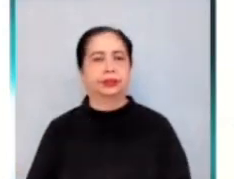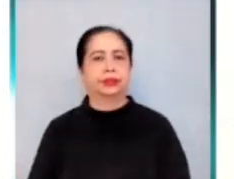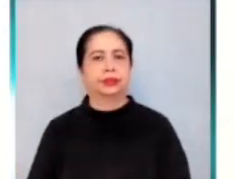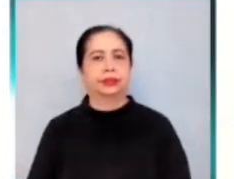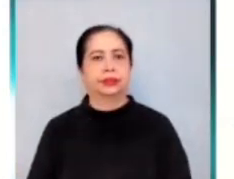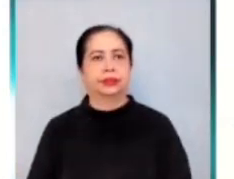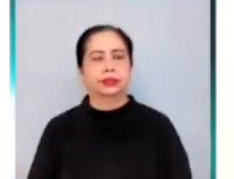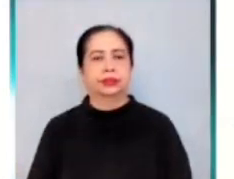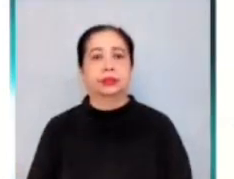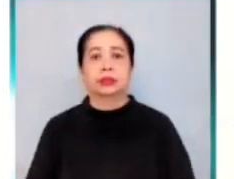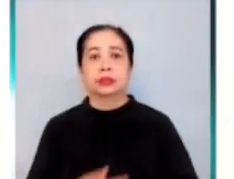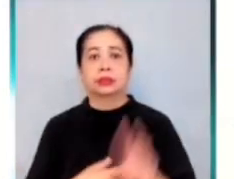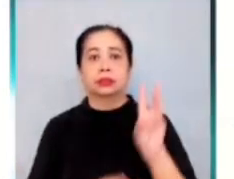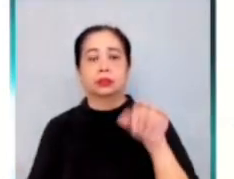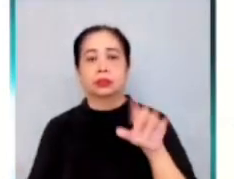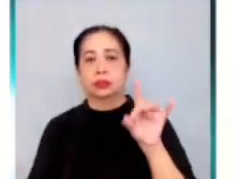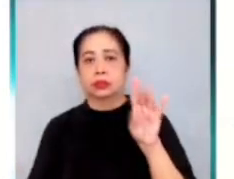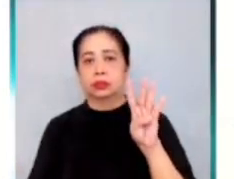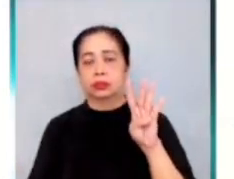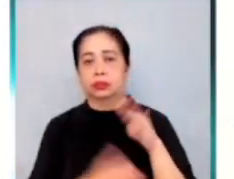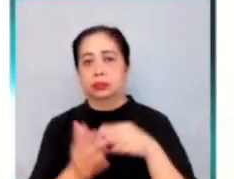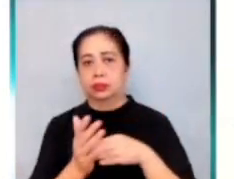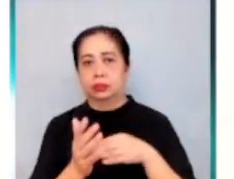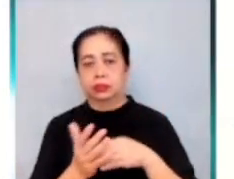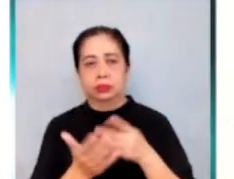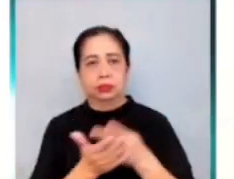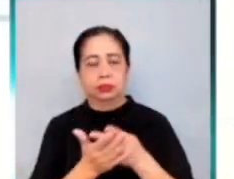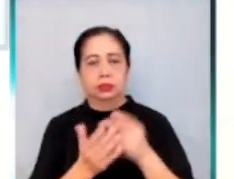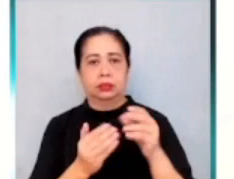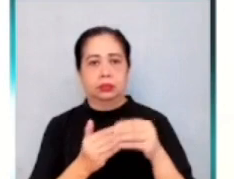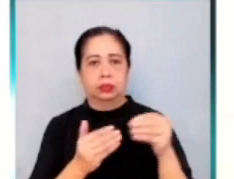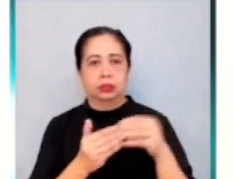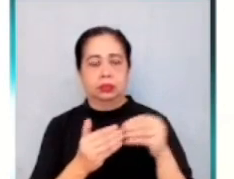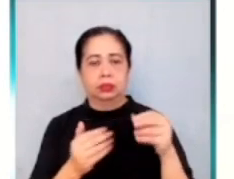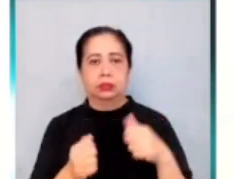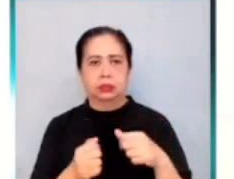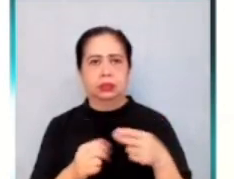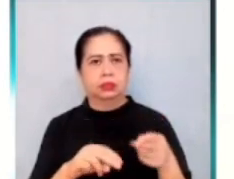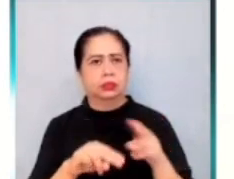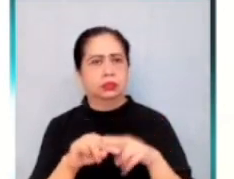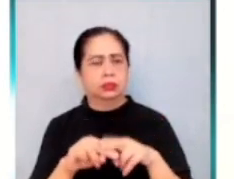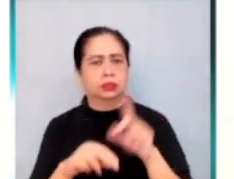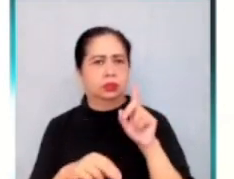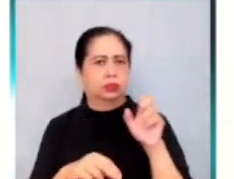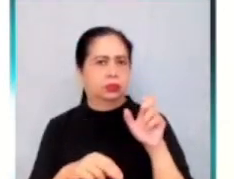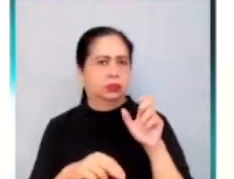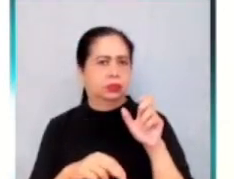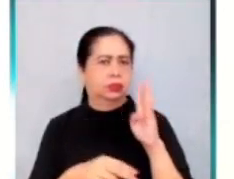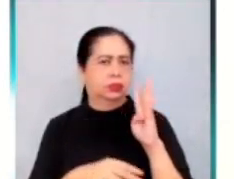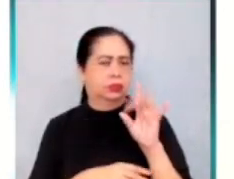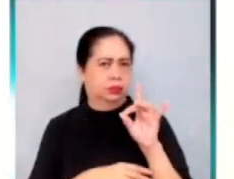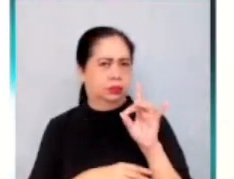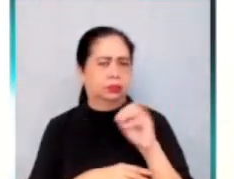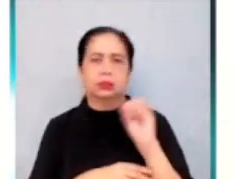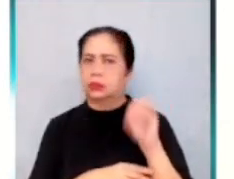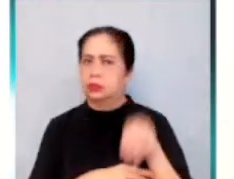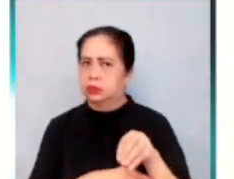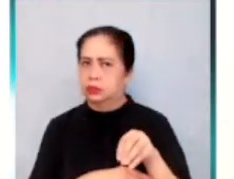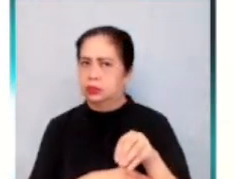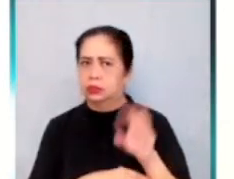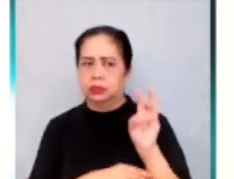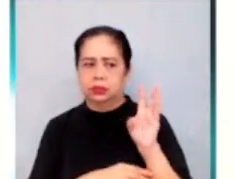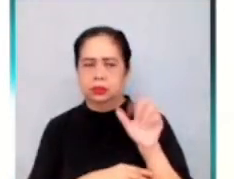Mula $6.84 billion noong 2011, tumaas ito ng 148%,